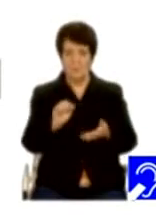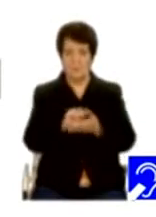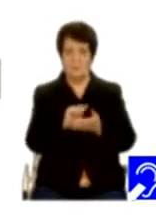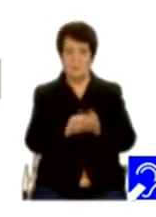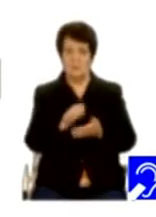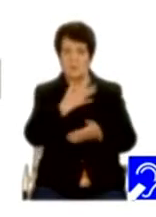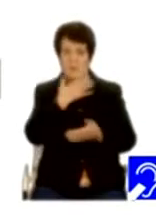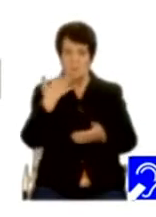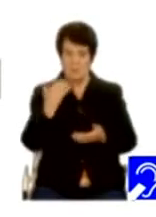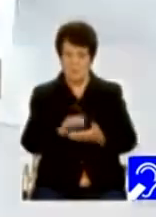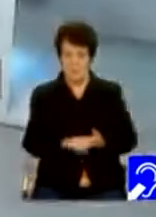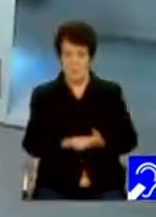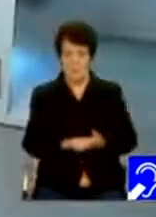multe